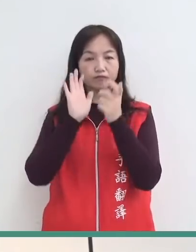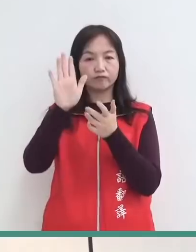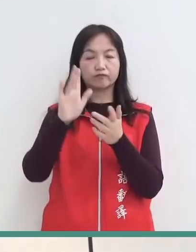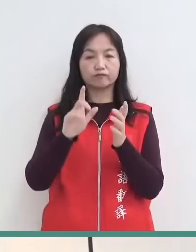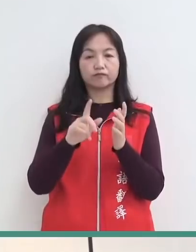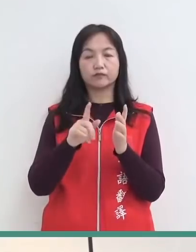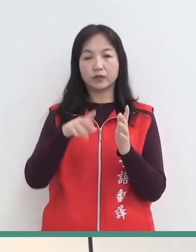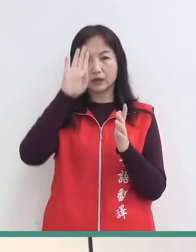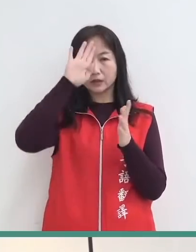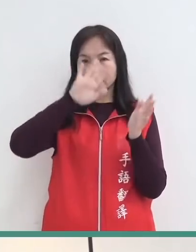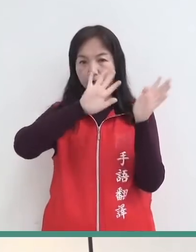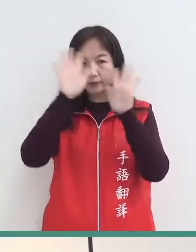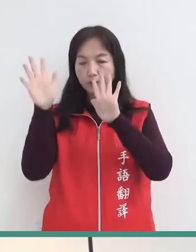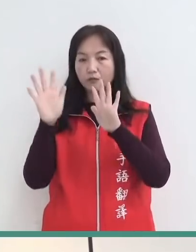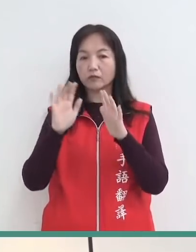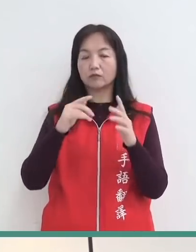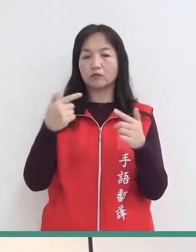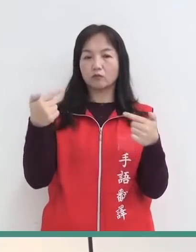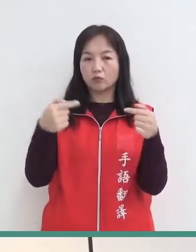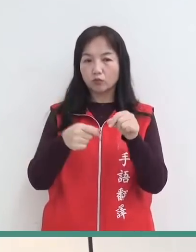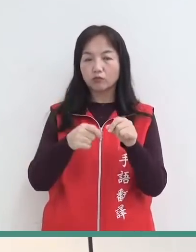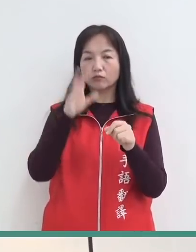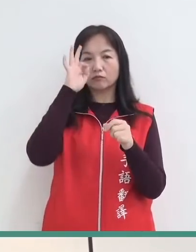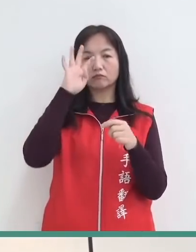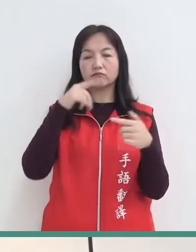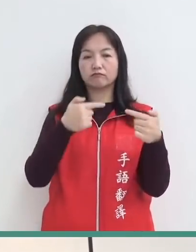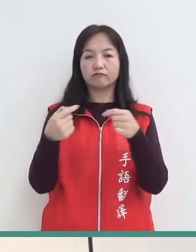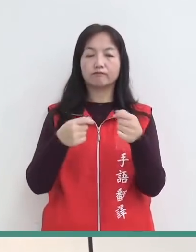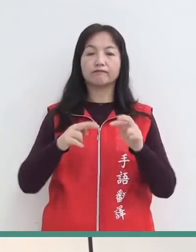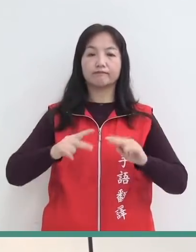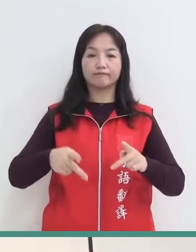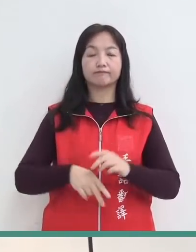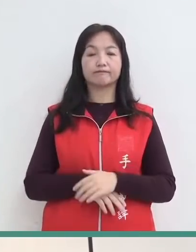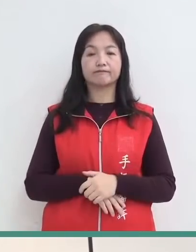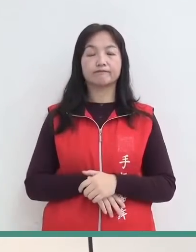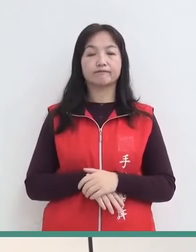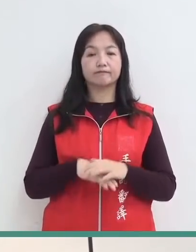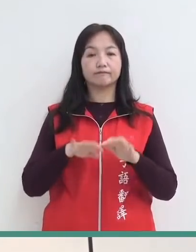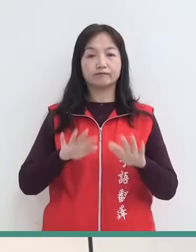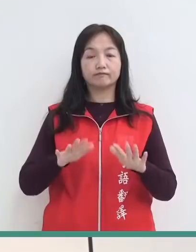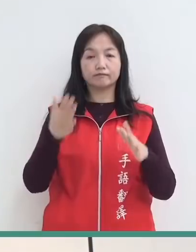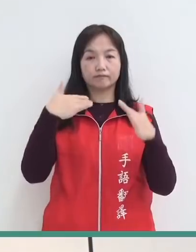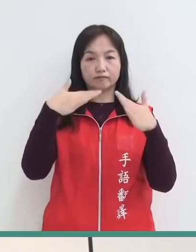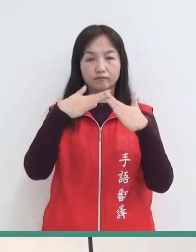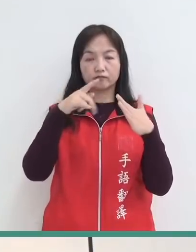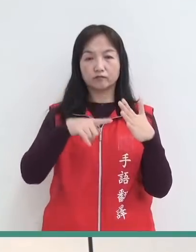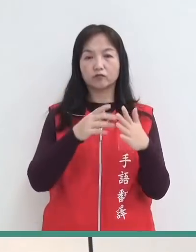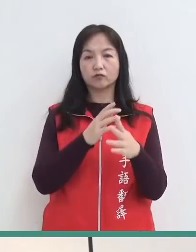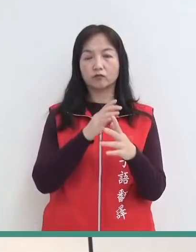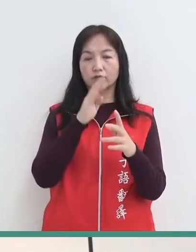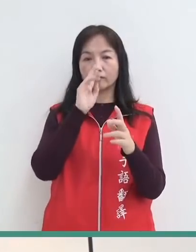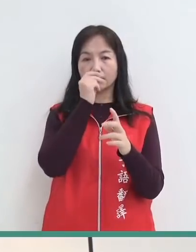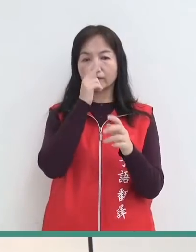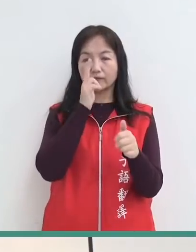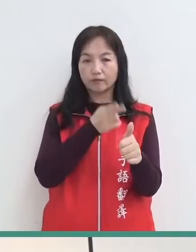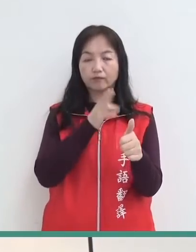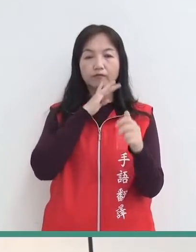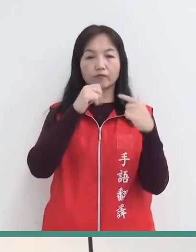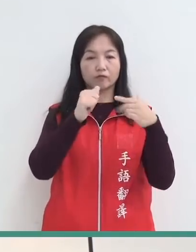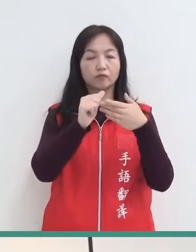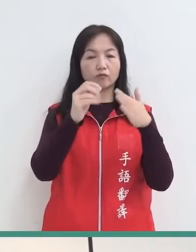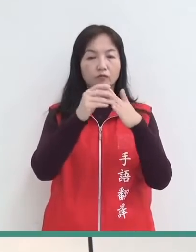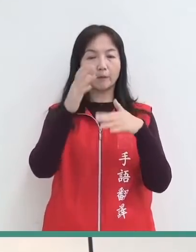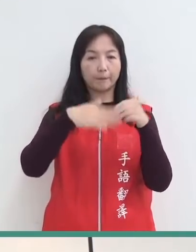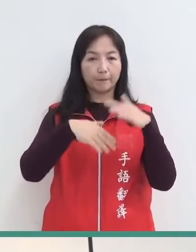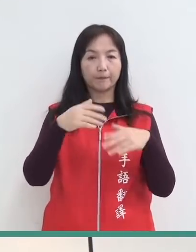那视疫情状况再来做调整。好，所以我想学校这一波呢，也要特别请教育局来协